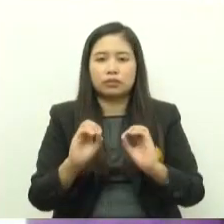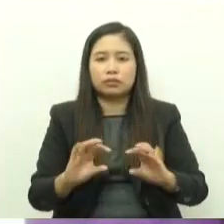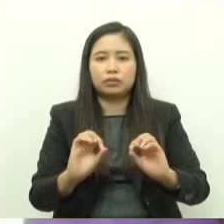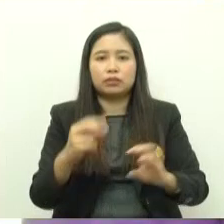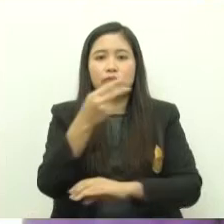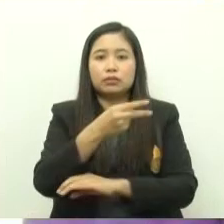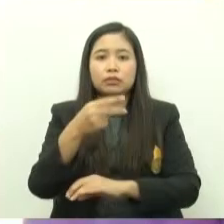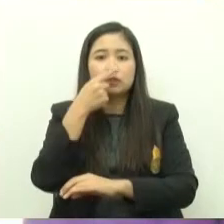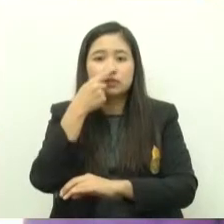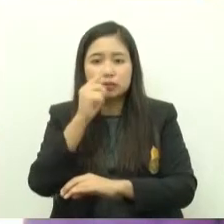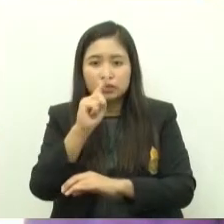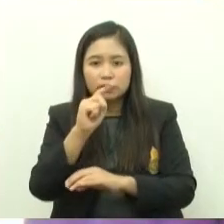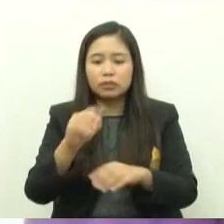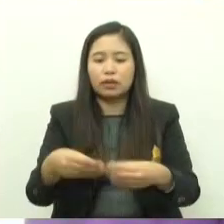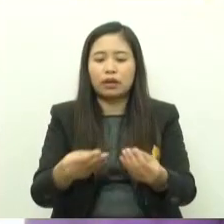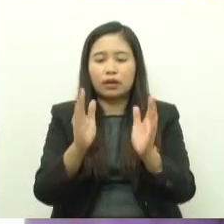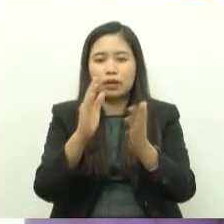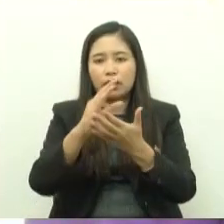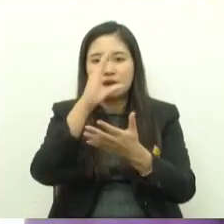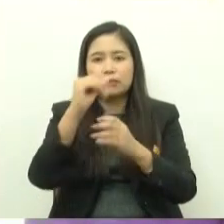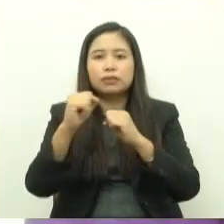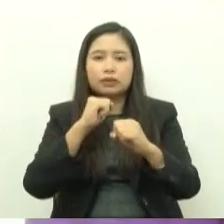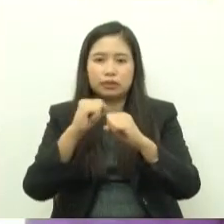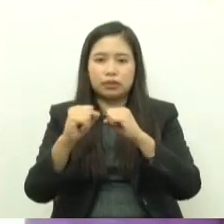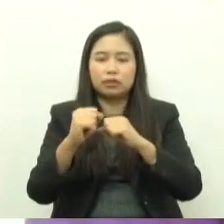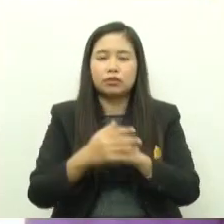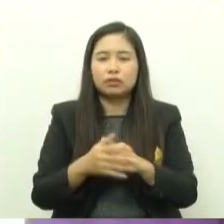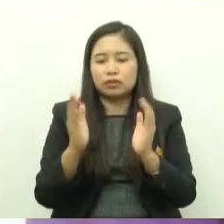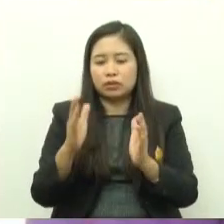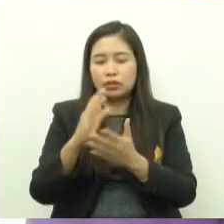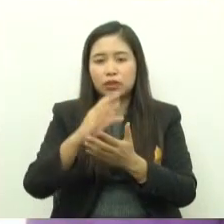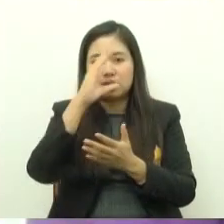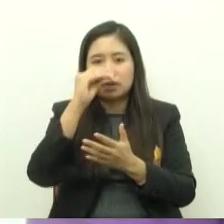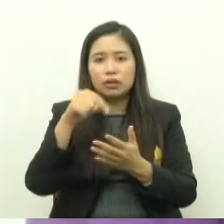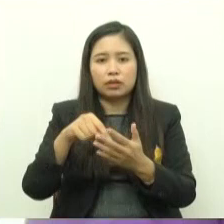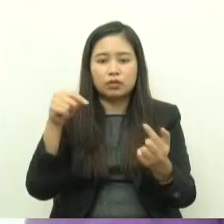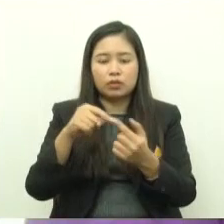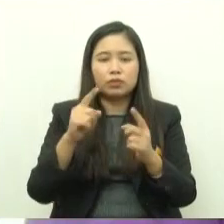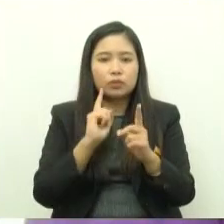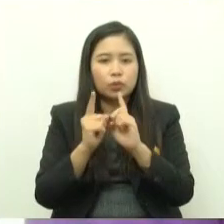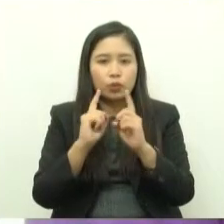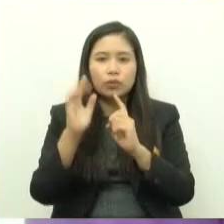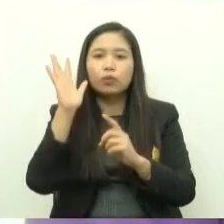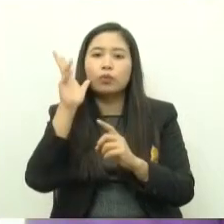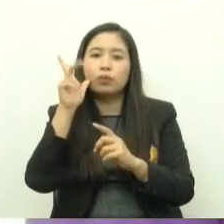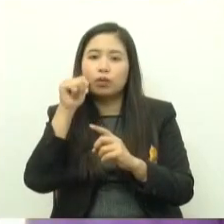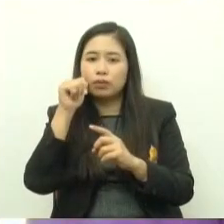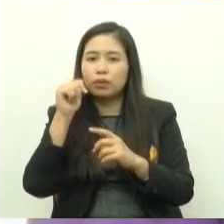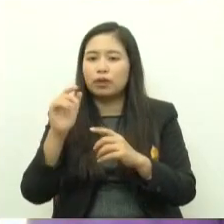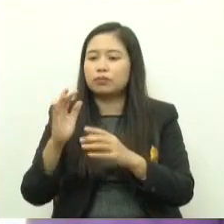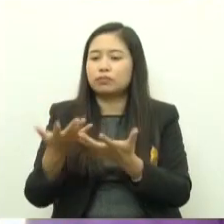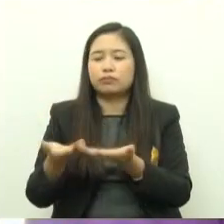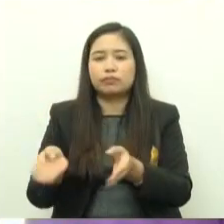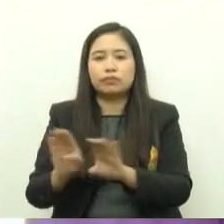โดยใช้นักเรียนเป็นสื่อนะคะให้นักเรียนเป็นสื่อสื่อในการสื่อสารให้ผู้ปกครองเนี่ยสามารถที่จะสื่อ